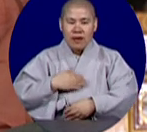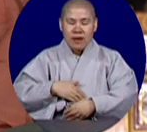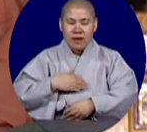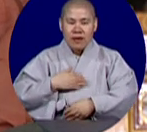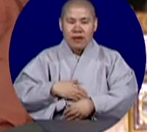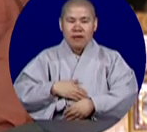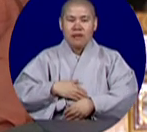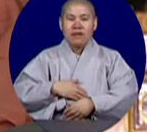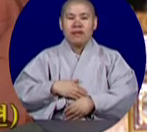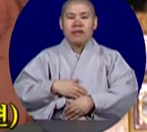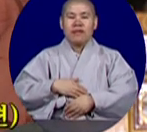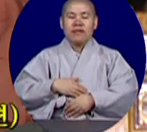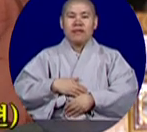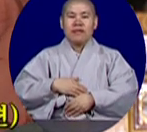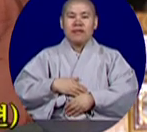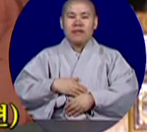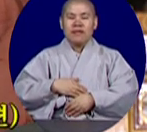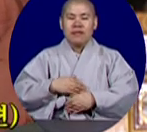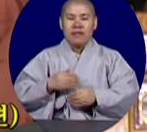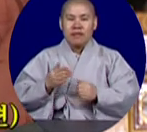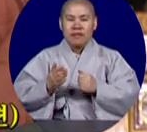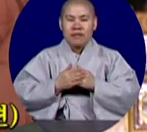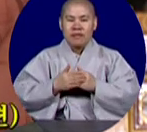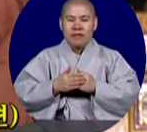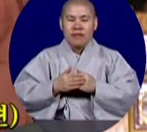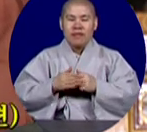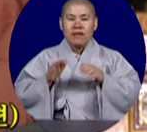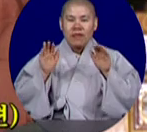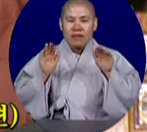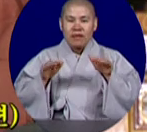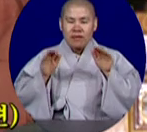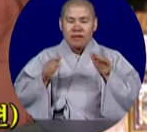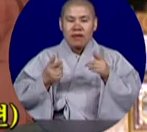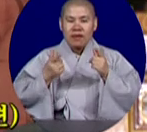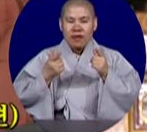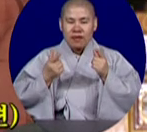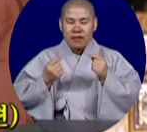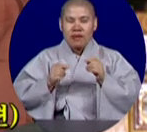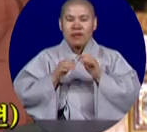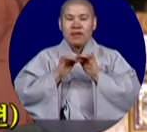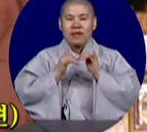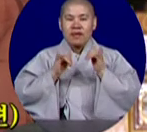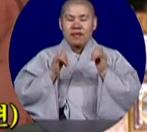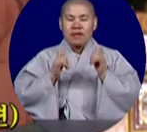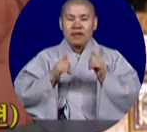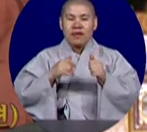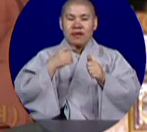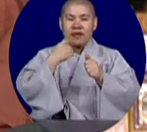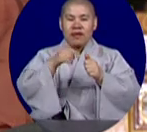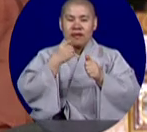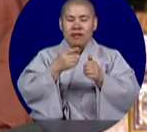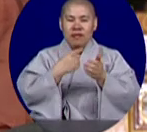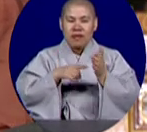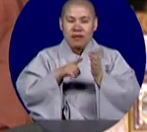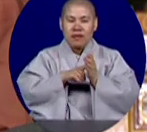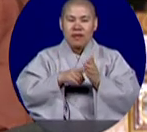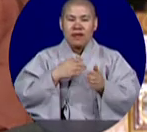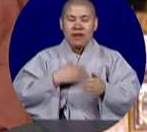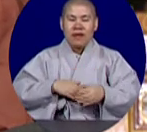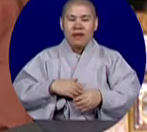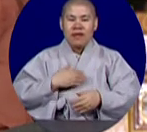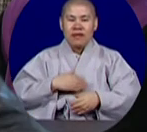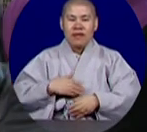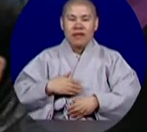있거든. 그러니까 제비가 이걸 대중들에게 계속 깨우치는 거예요. 아는 건 안다고 하고 모르는 건